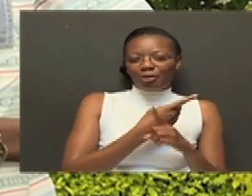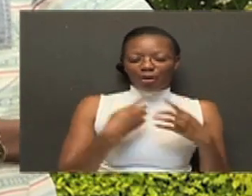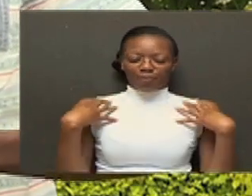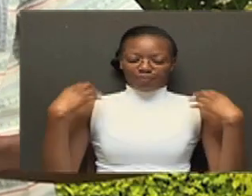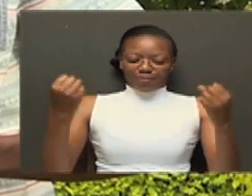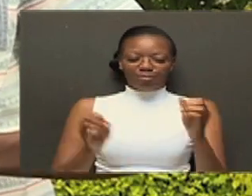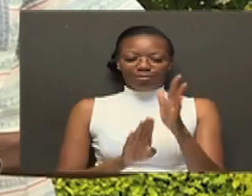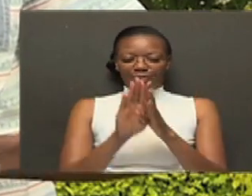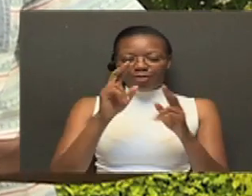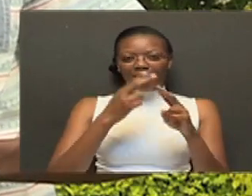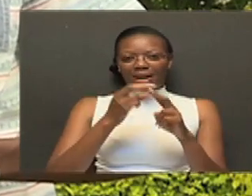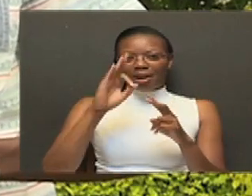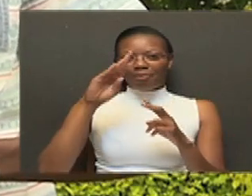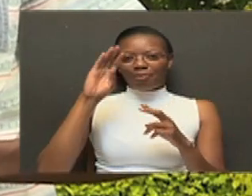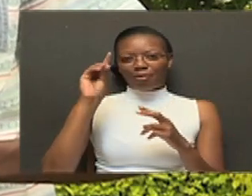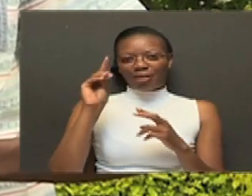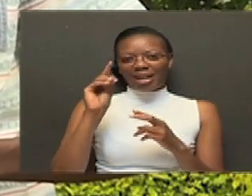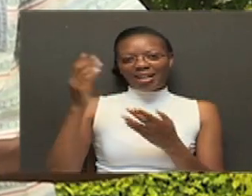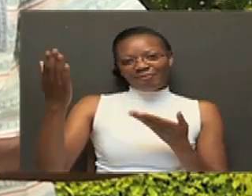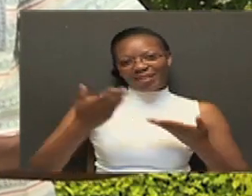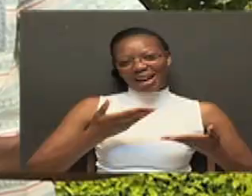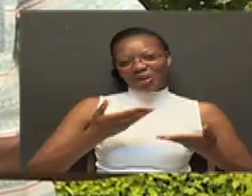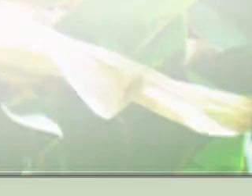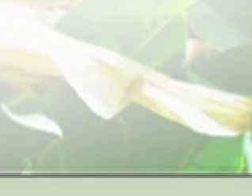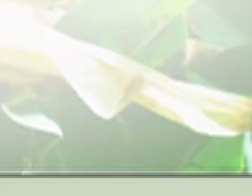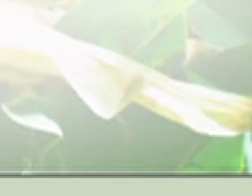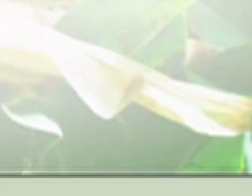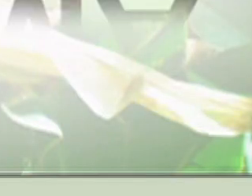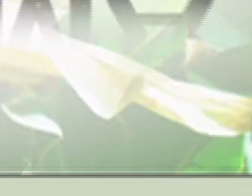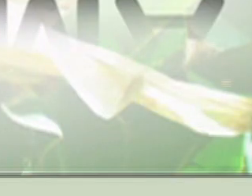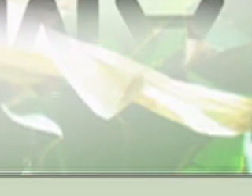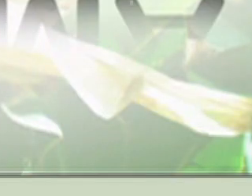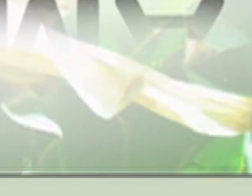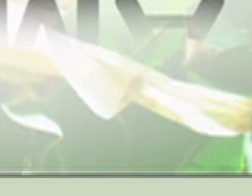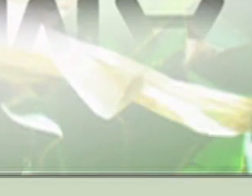zinazoimarisha afya. Kama ilivyo desturi, mimi ni wako Fredrick Mbatha.